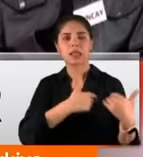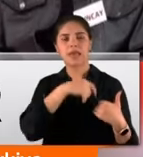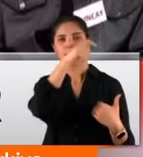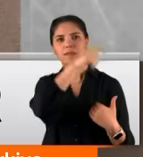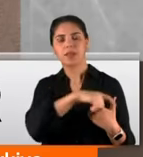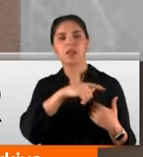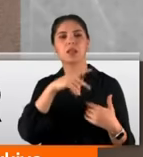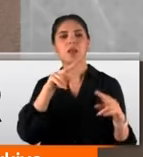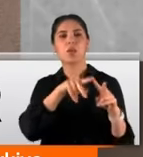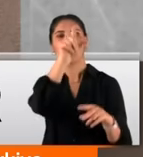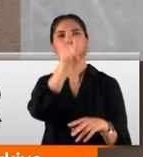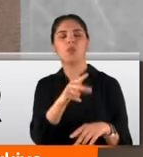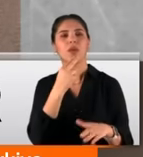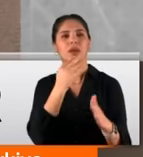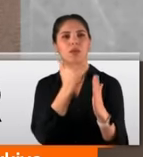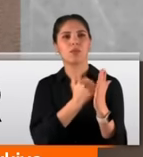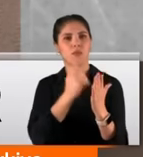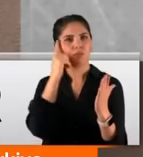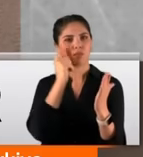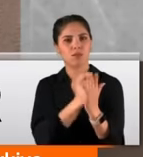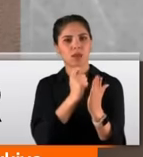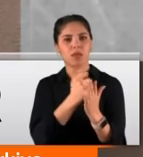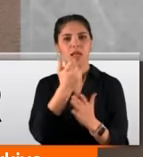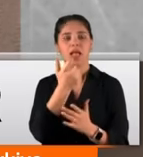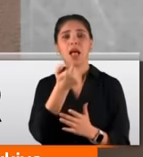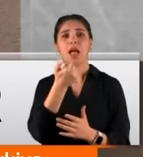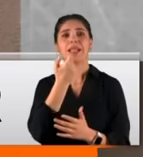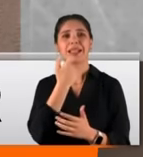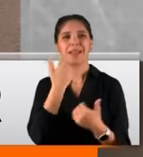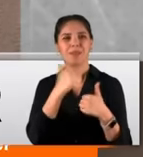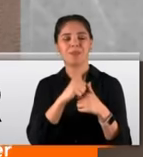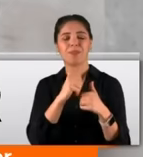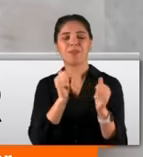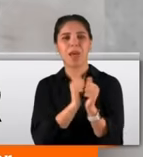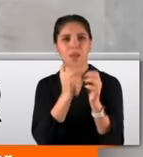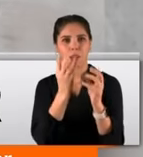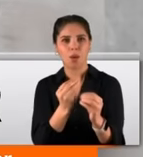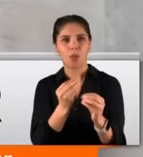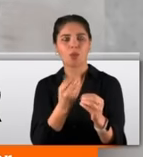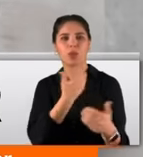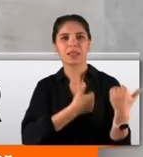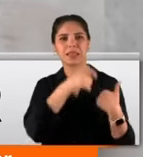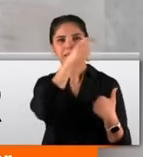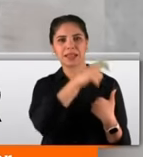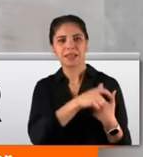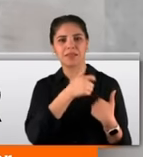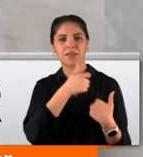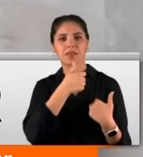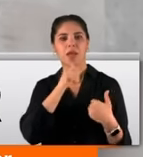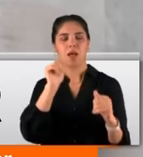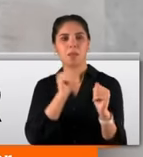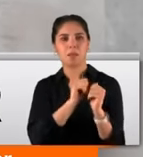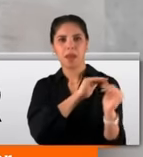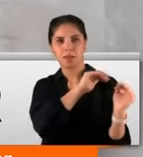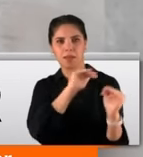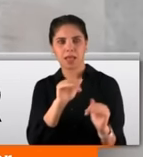Anlı da almıştı. 6 yıldır beraber olduğu sevgilisi Nergis Hanım bizim aradığımız Erdal Bey'in abisiyle stüdyomuza gelmişti.